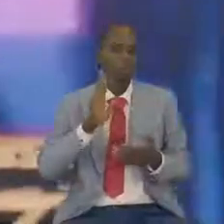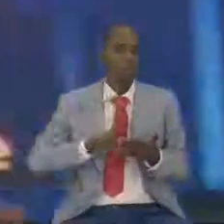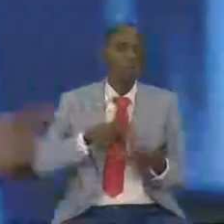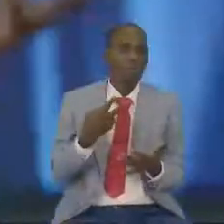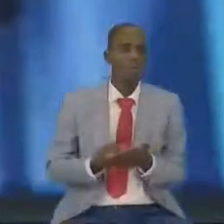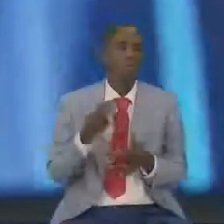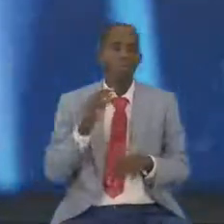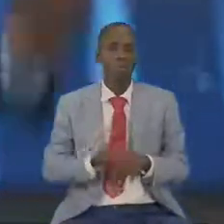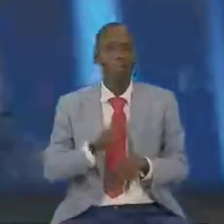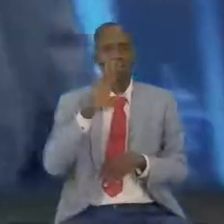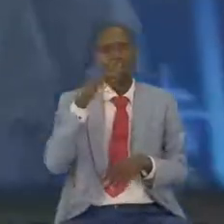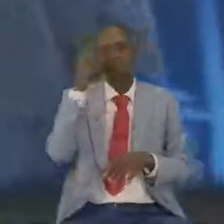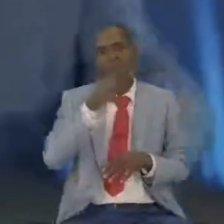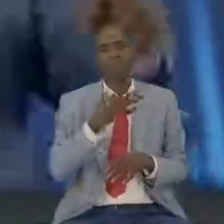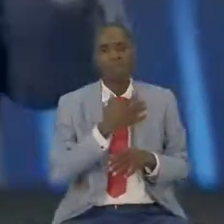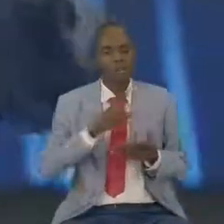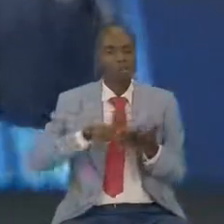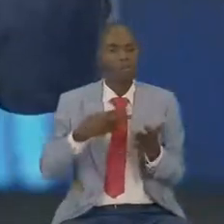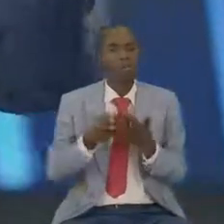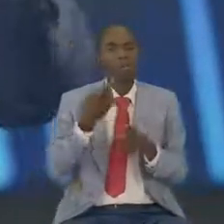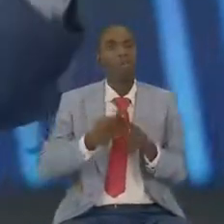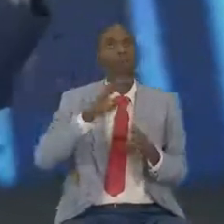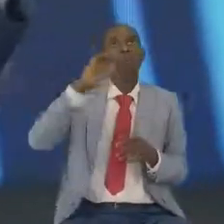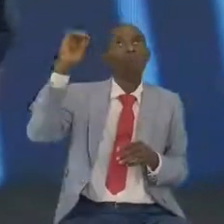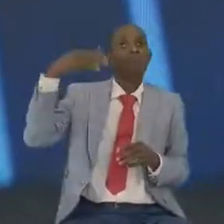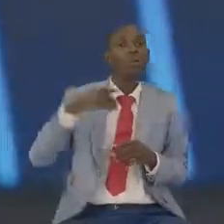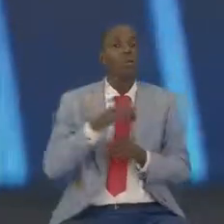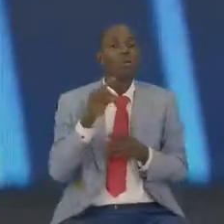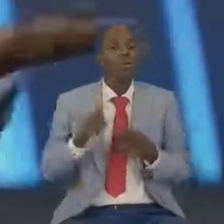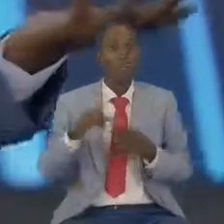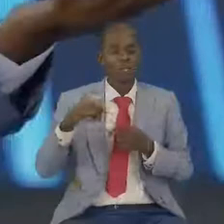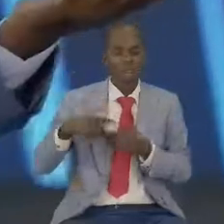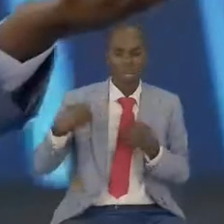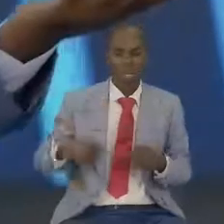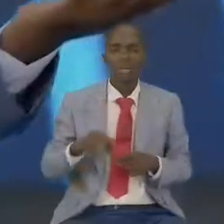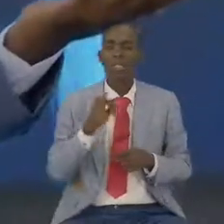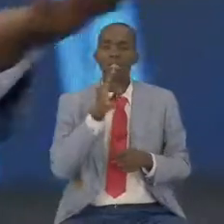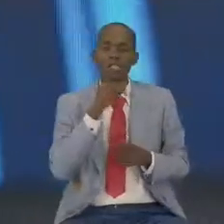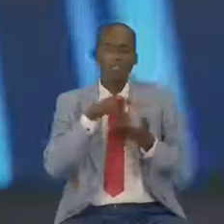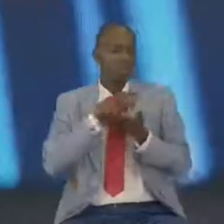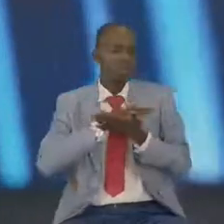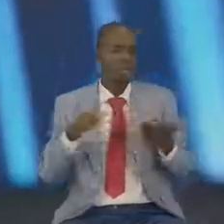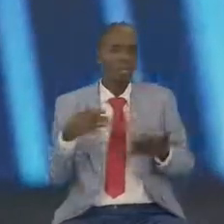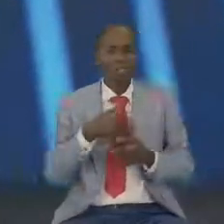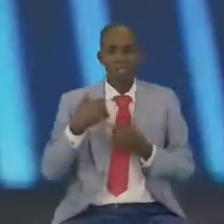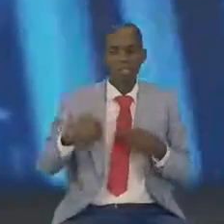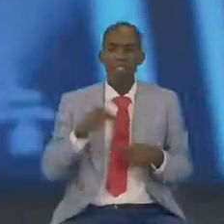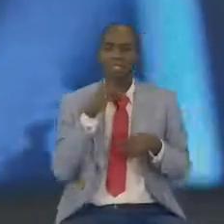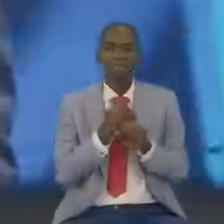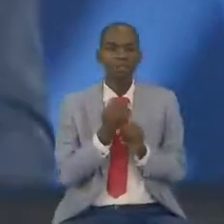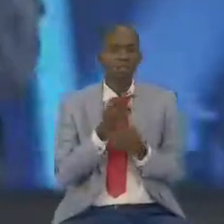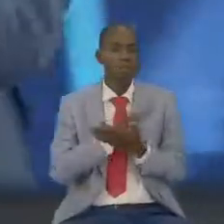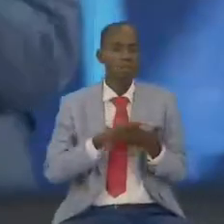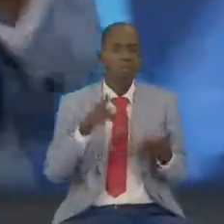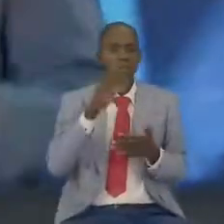tomber, et lorsque tu tomberas de la grâce à la disgrâce, lorsque le cœur est purifié. et le cœur est rendu saint. Tu